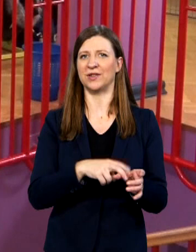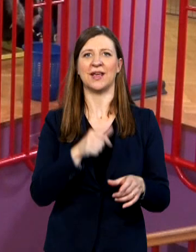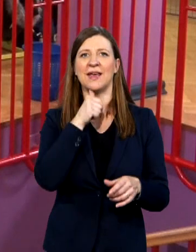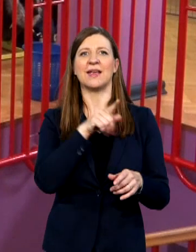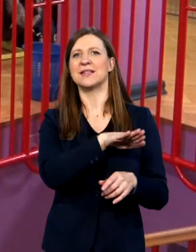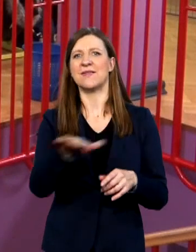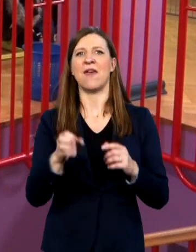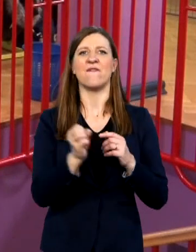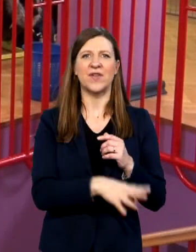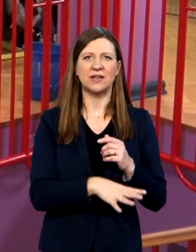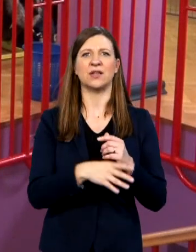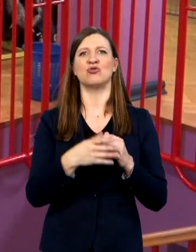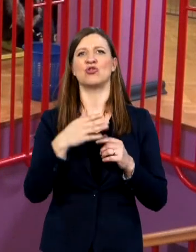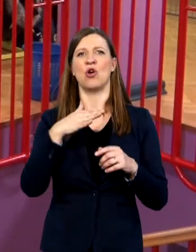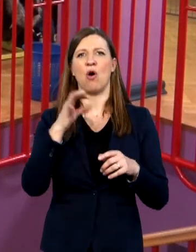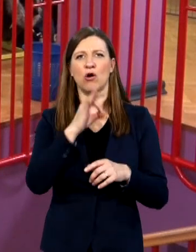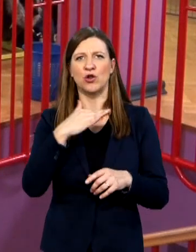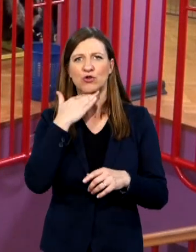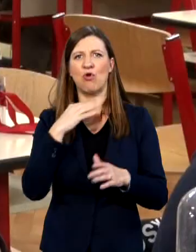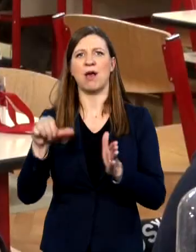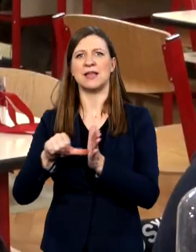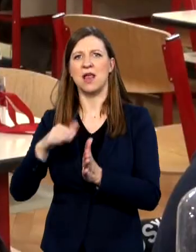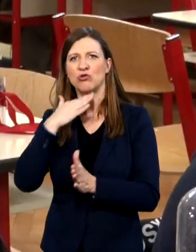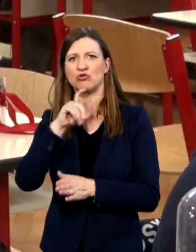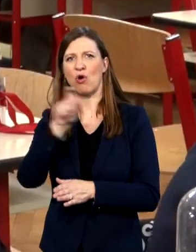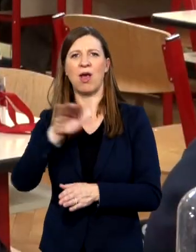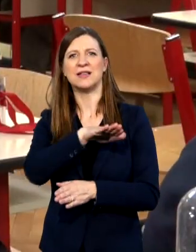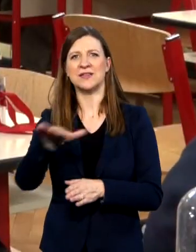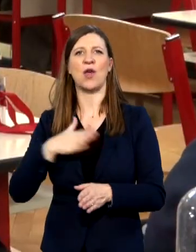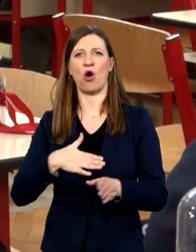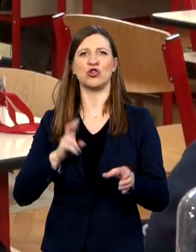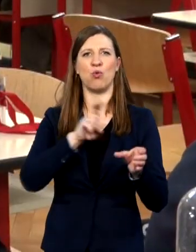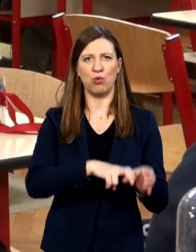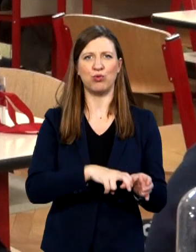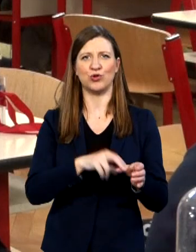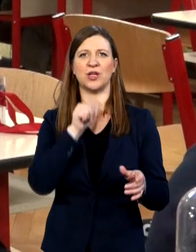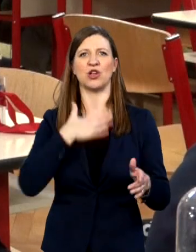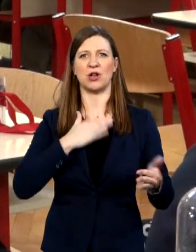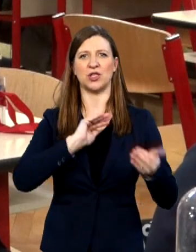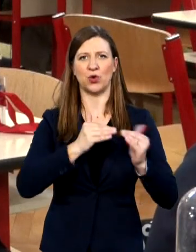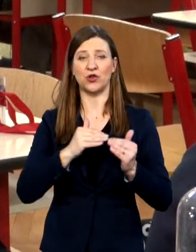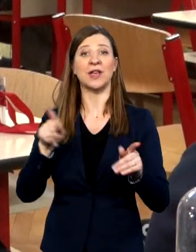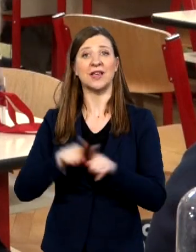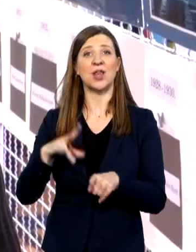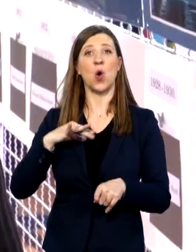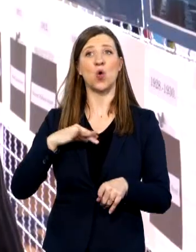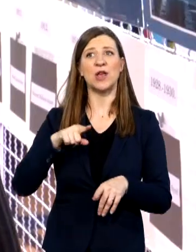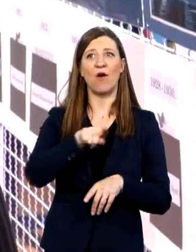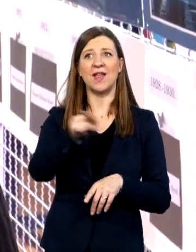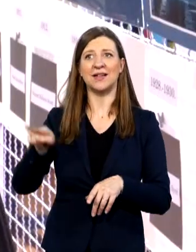od vrtića, osnovne škole, srednje škole, čak i umirovljenici, znači ovi malo iskusni naši